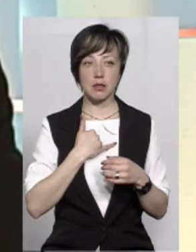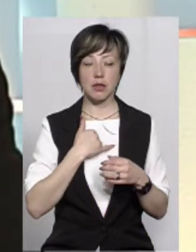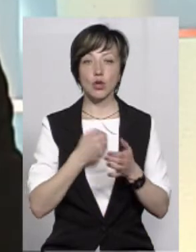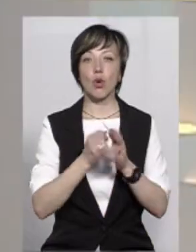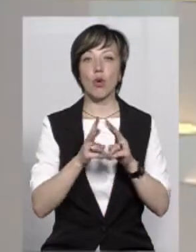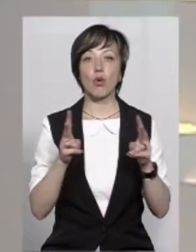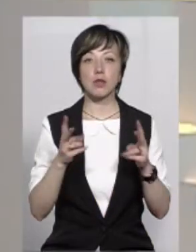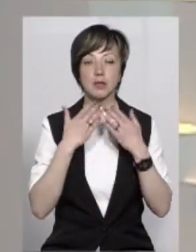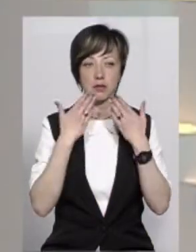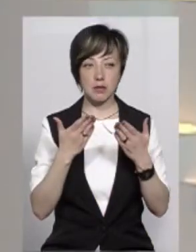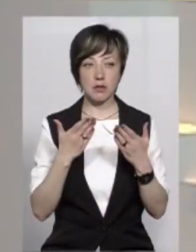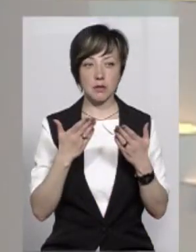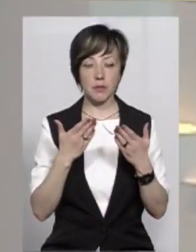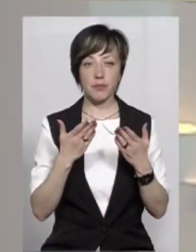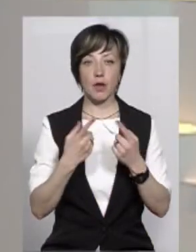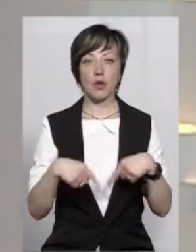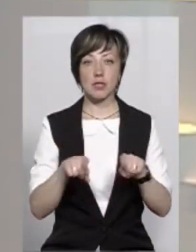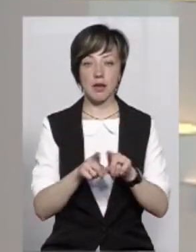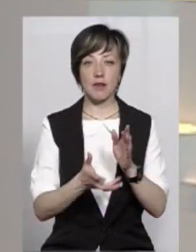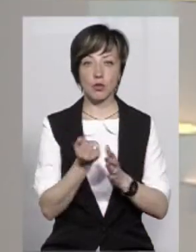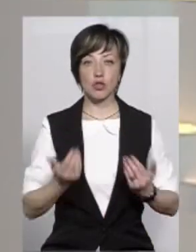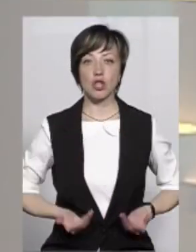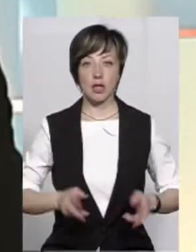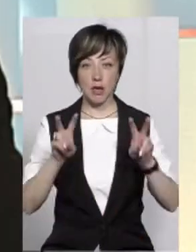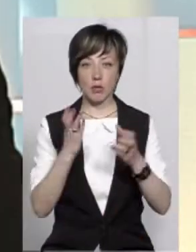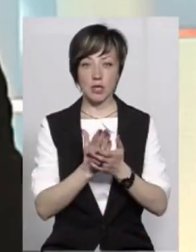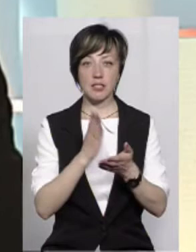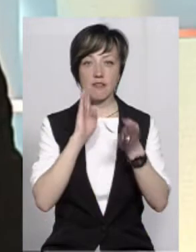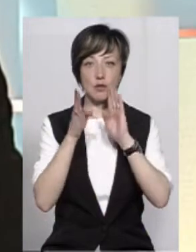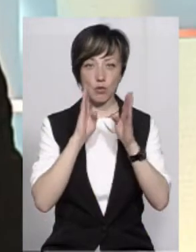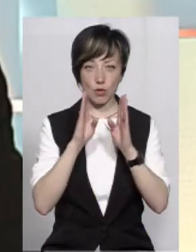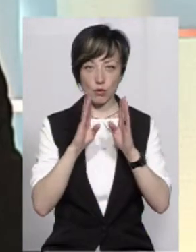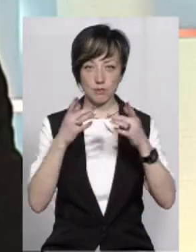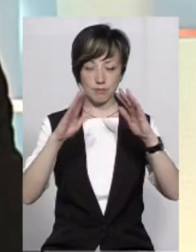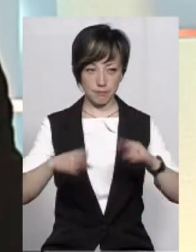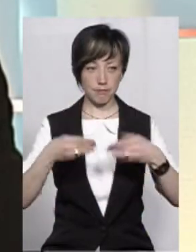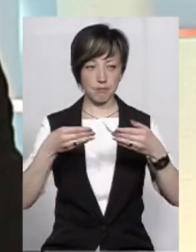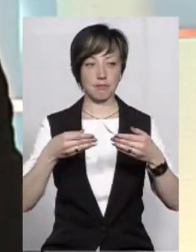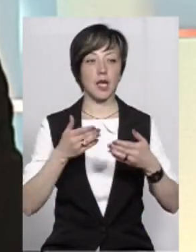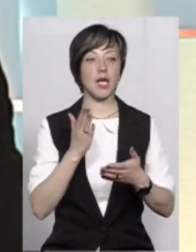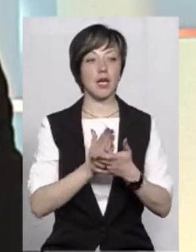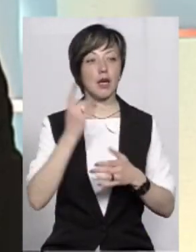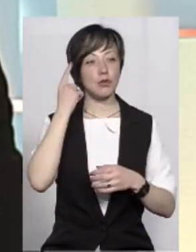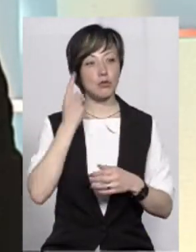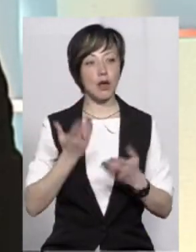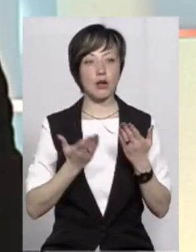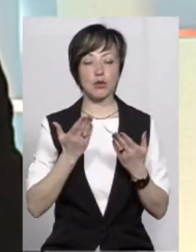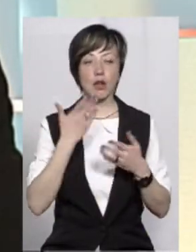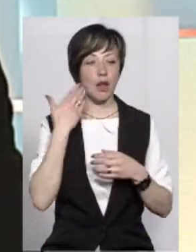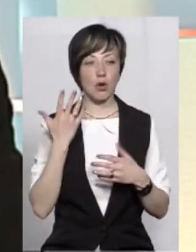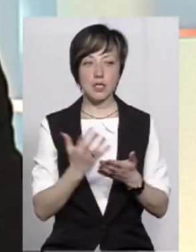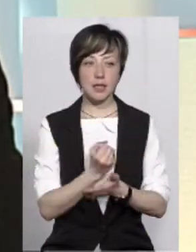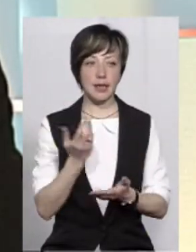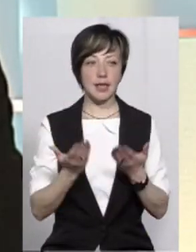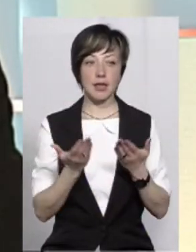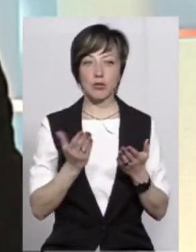До кого вони мають звертатися? Значить, організація «Врятуй життя». У нас є сторінка в Фейсбуці. Так. Я думаю, якщо це нас дуже легко